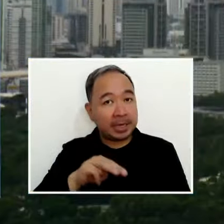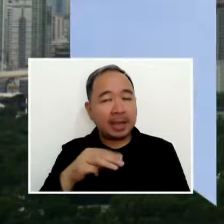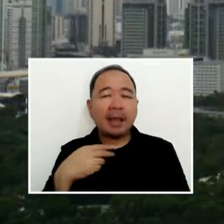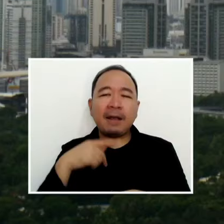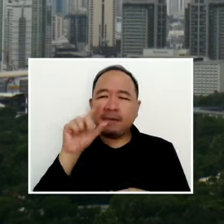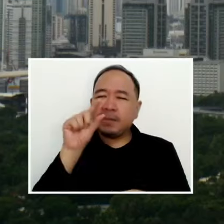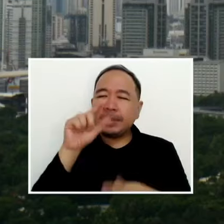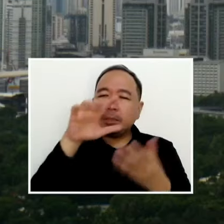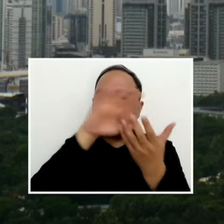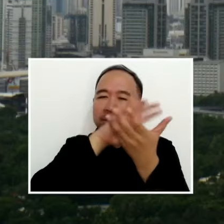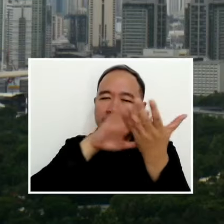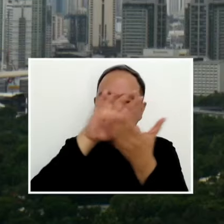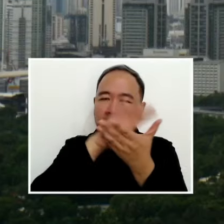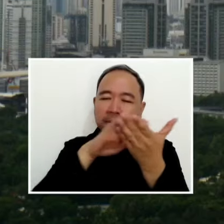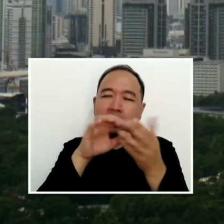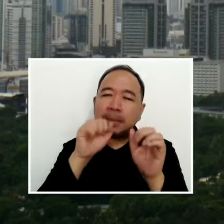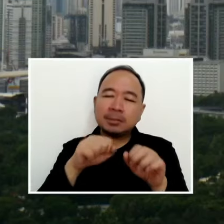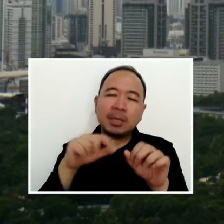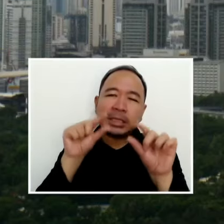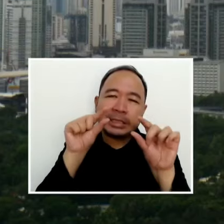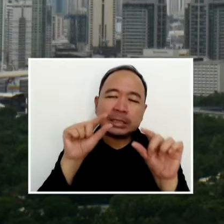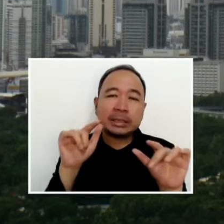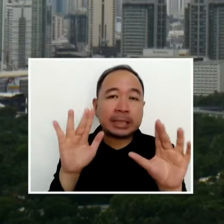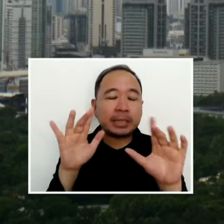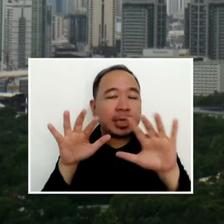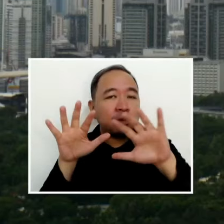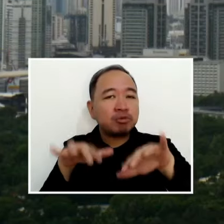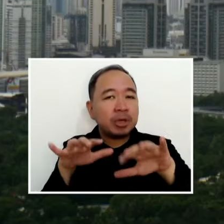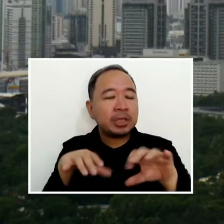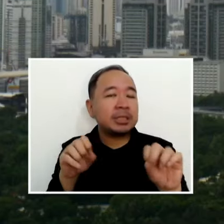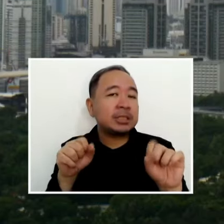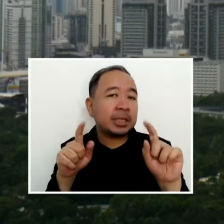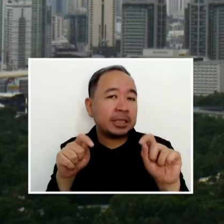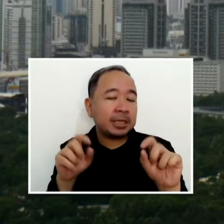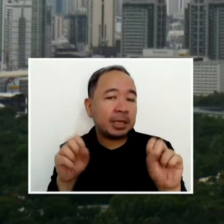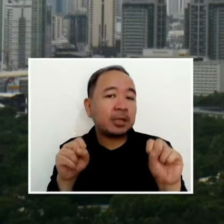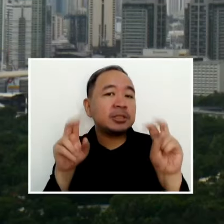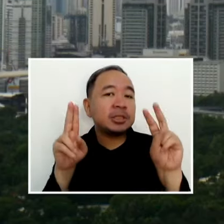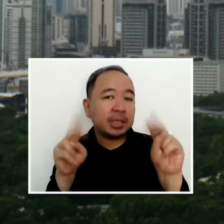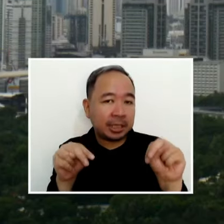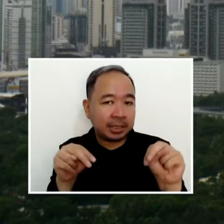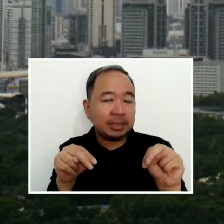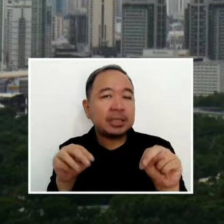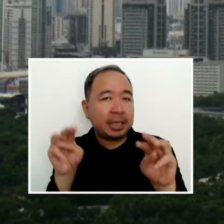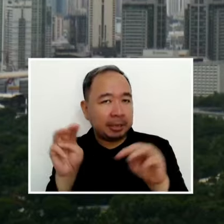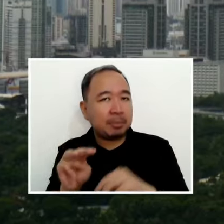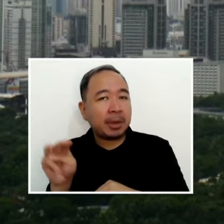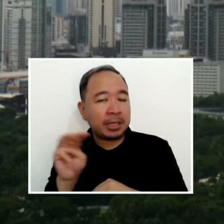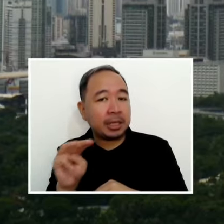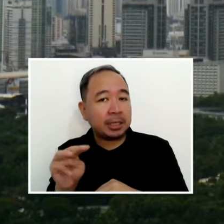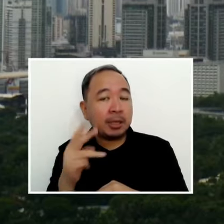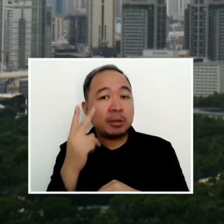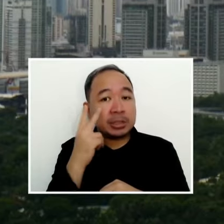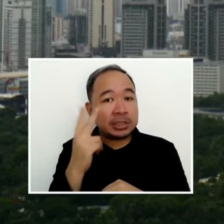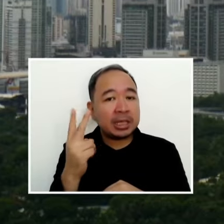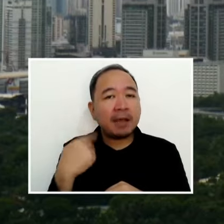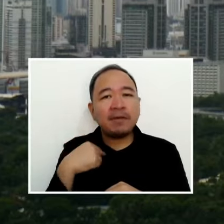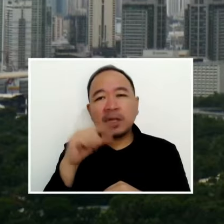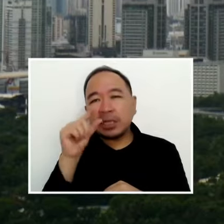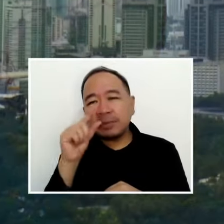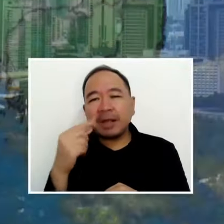rin at posible pa ang mahihinang ulan sa Sabado o Linggo at maging sa Lunes, bagaman sisilip-silip po ang